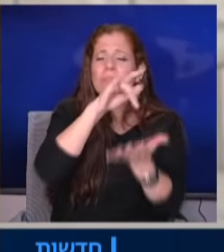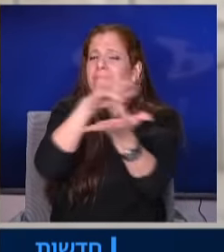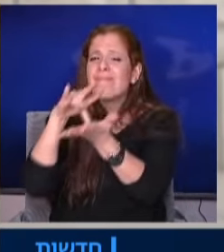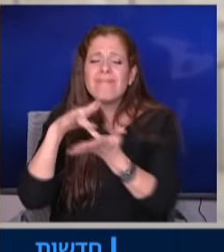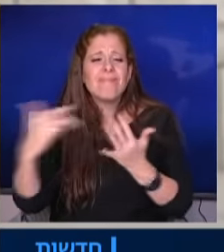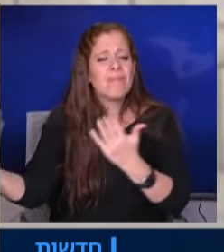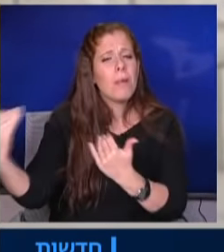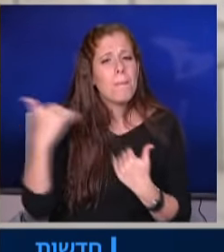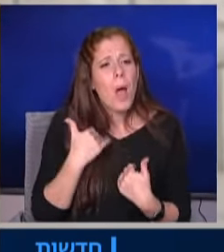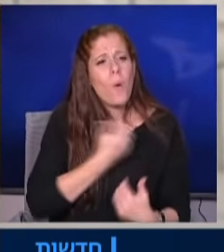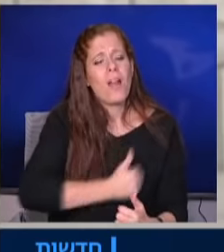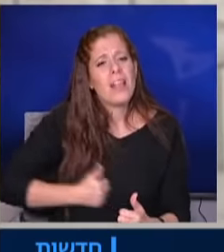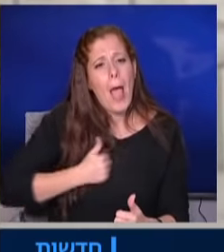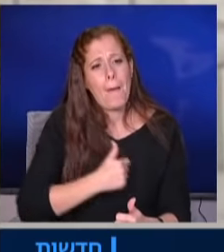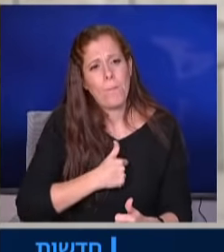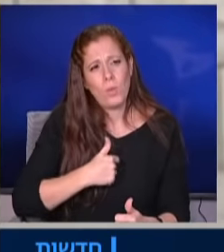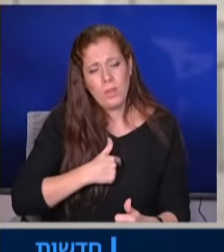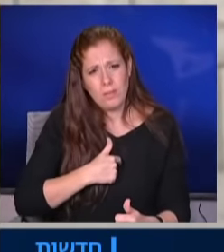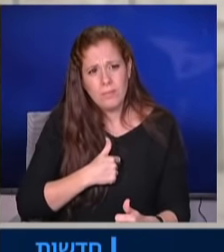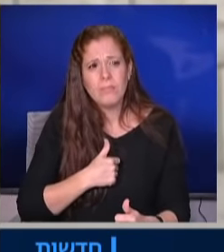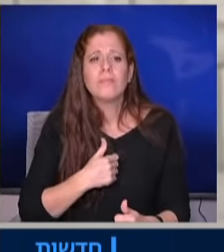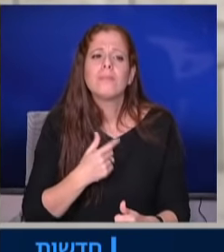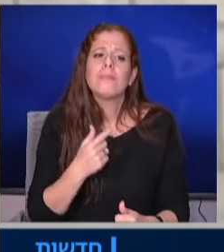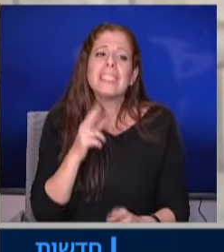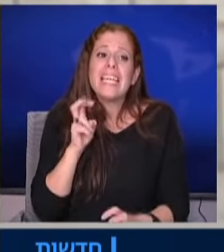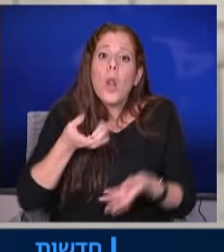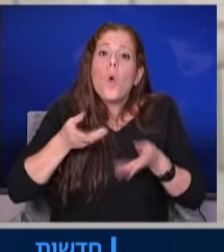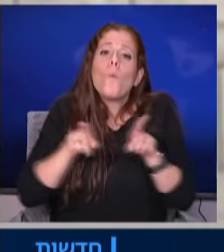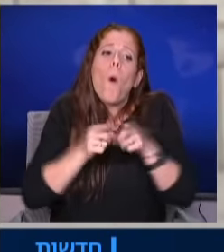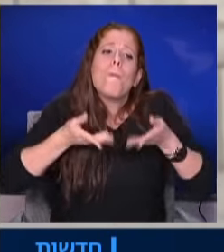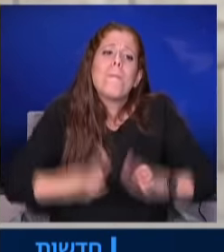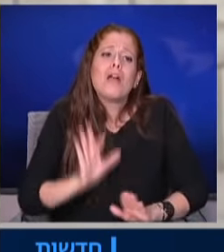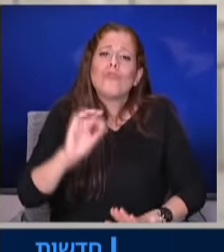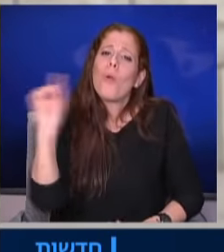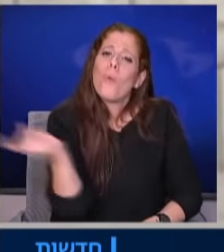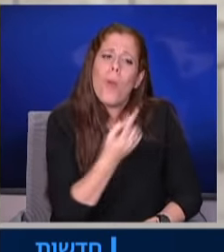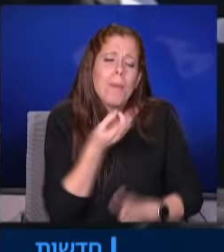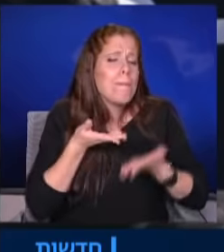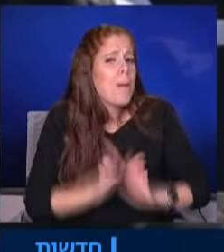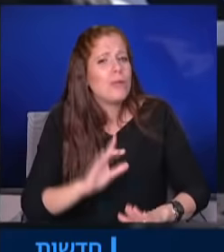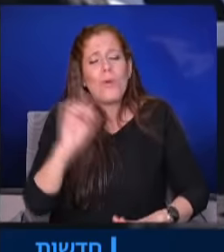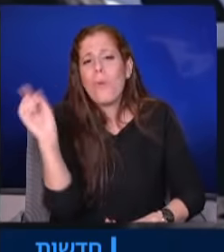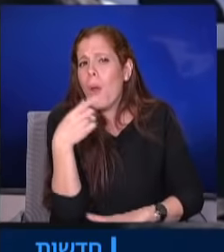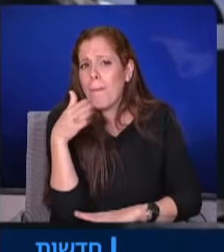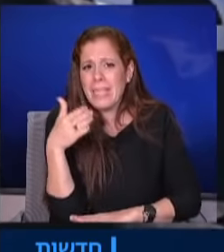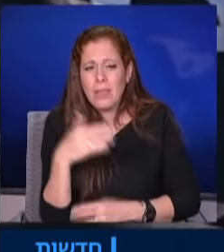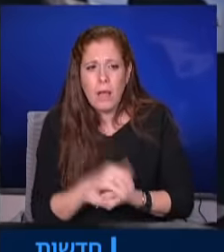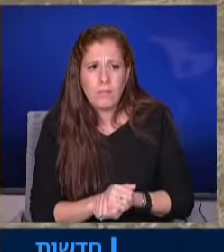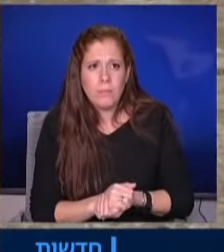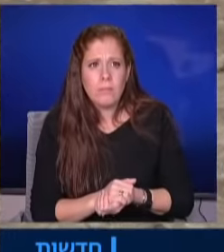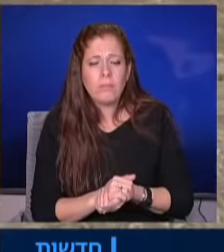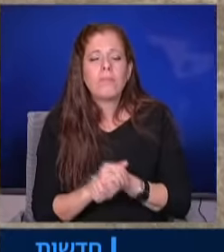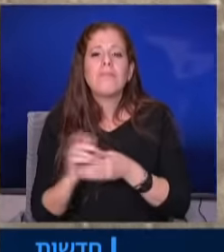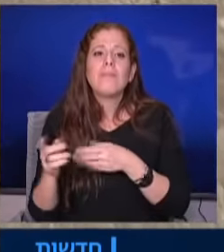هون بيسلم علي بيعزيني بعمار يعني كانه ابن الجميع كانه ابن الدولي كلياتها. ببيت مشبط السلام